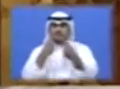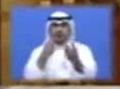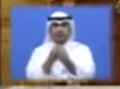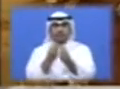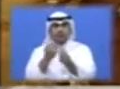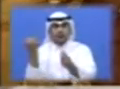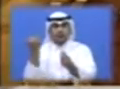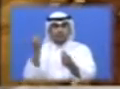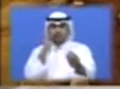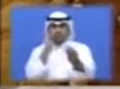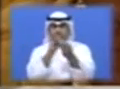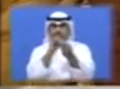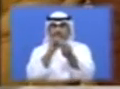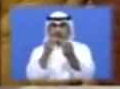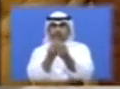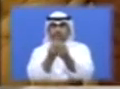رئيس مجلس الوزراء